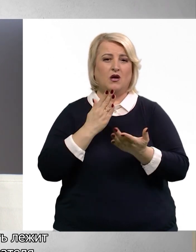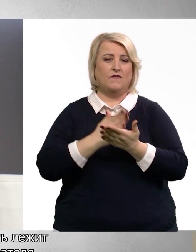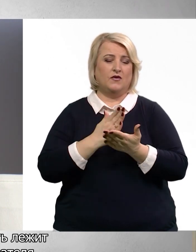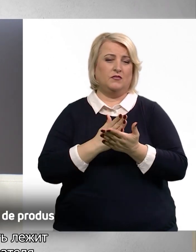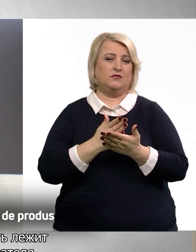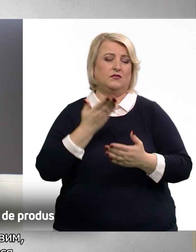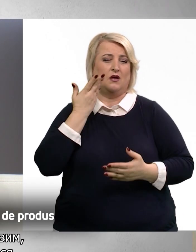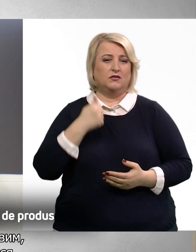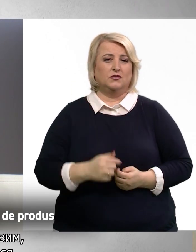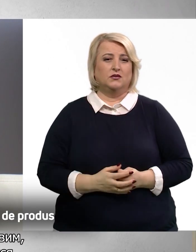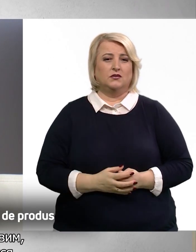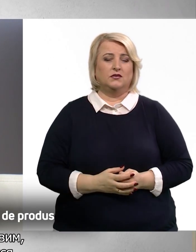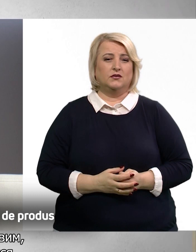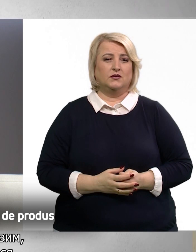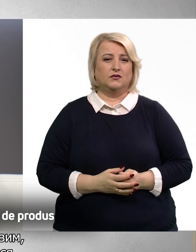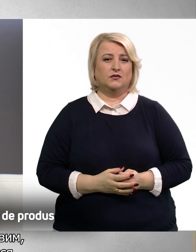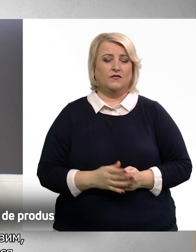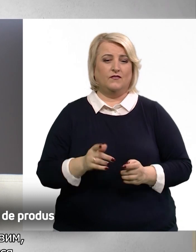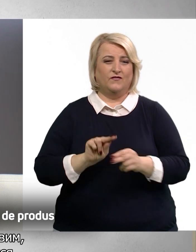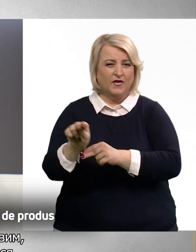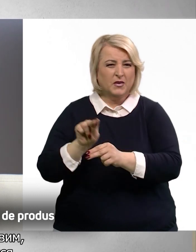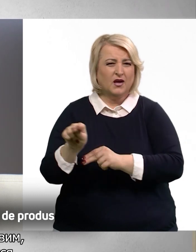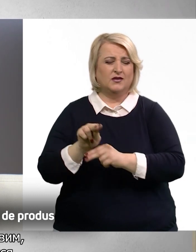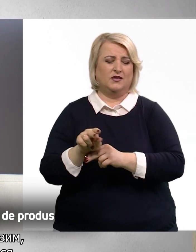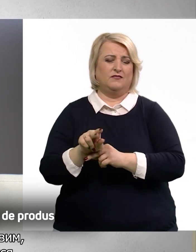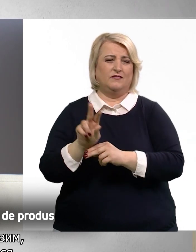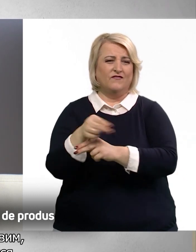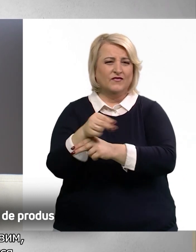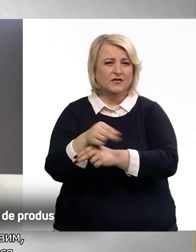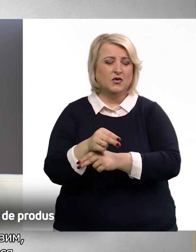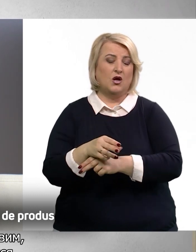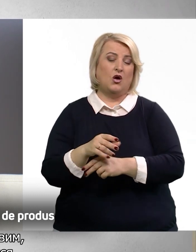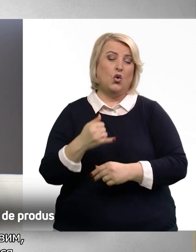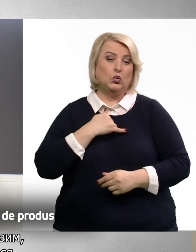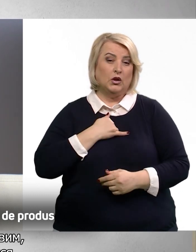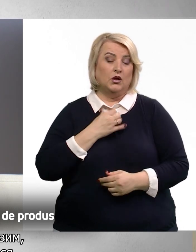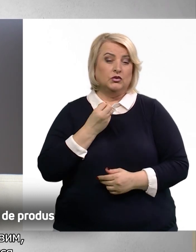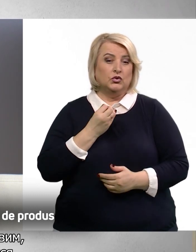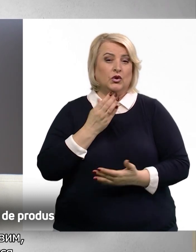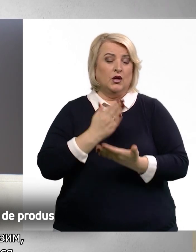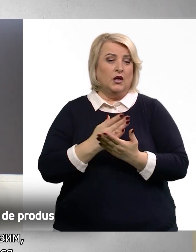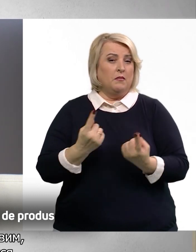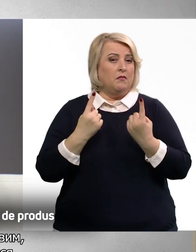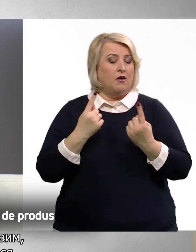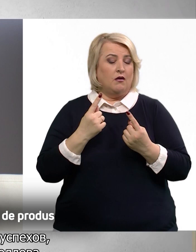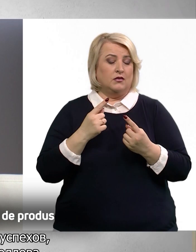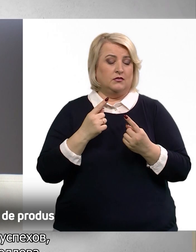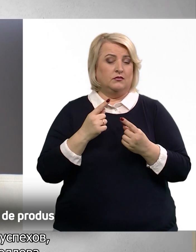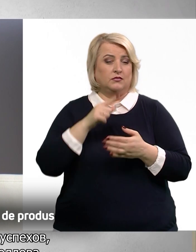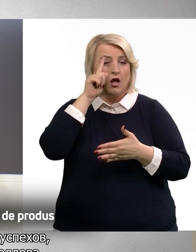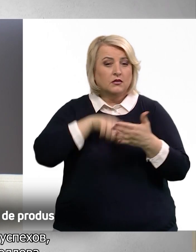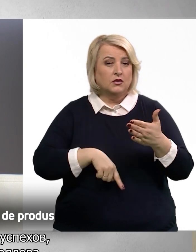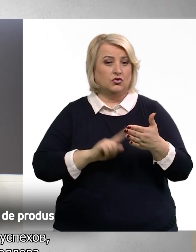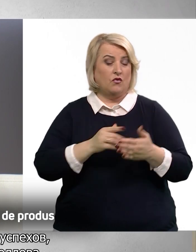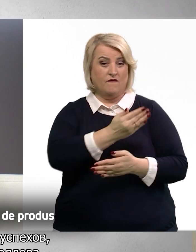noștri atunci când vă pregătim, vă educăm, dar noi avem și mari speranțe că voi veți